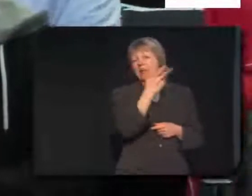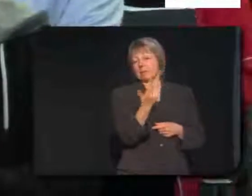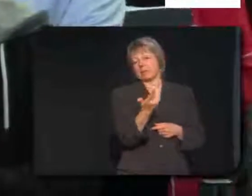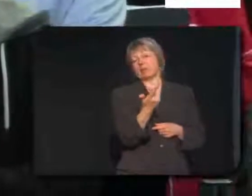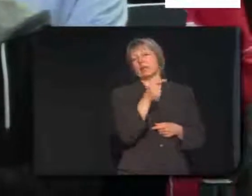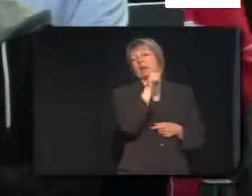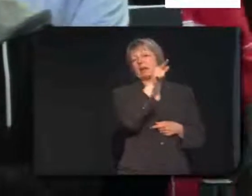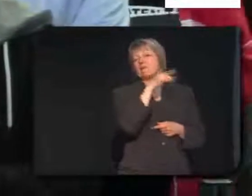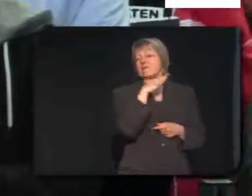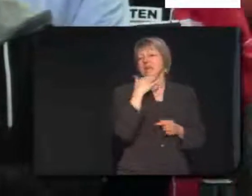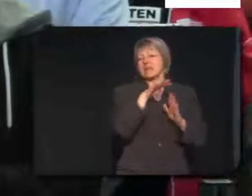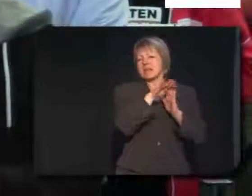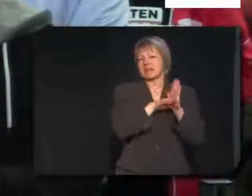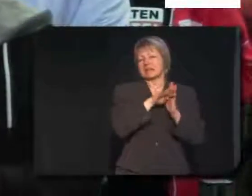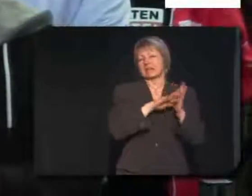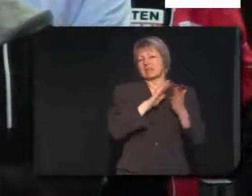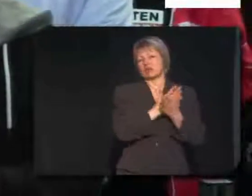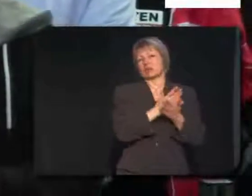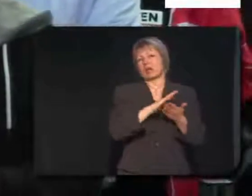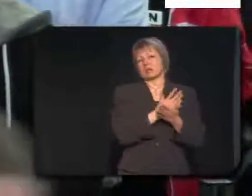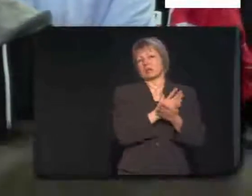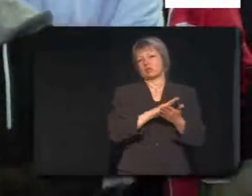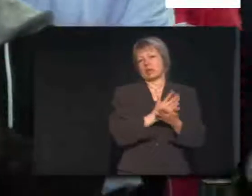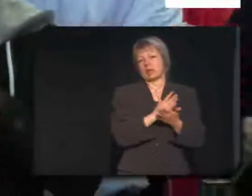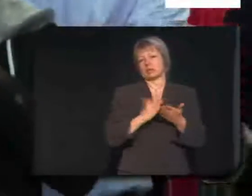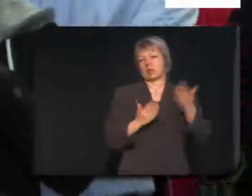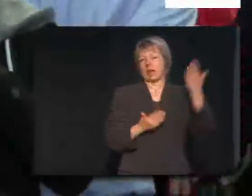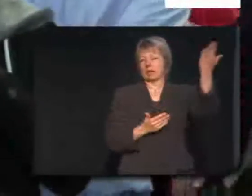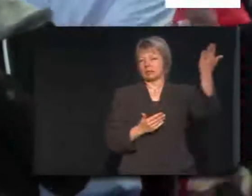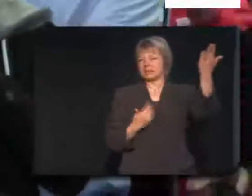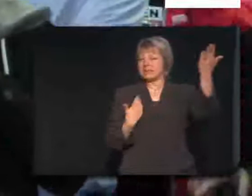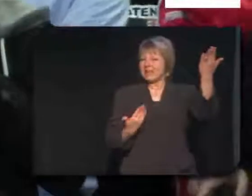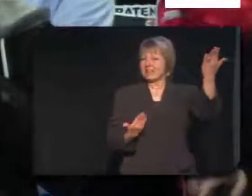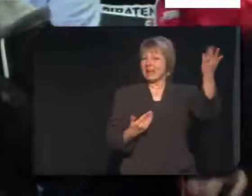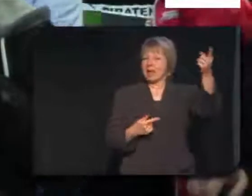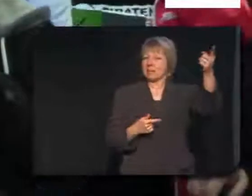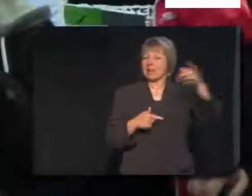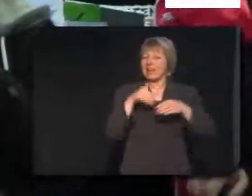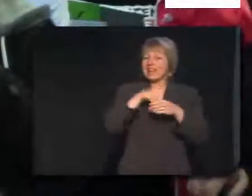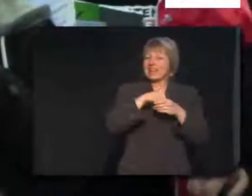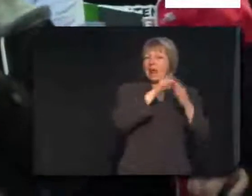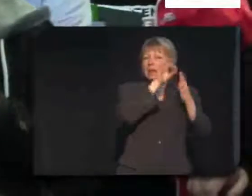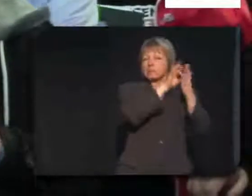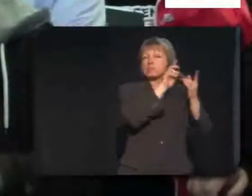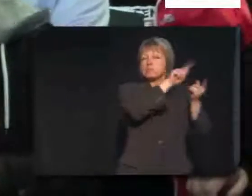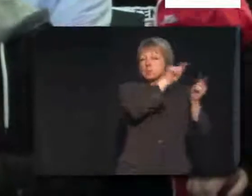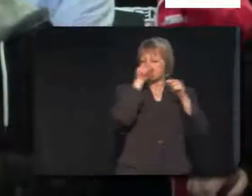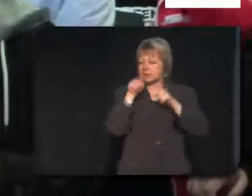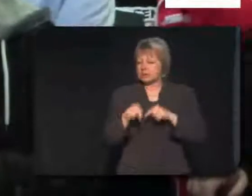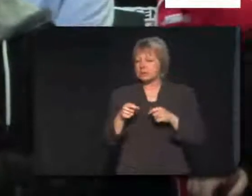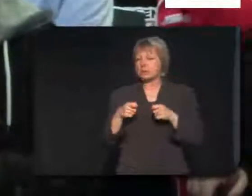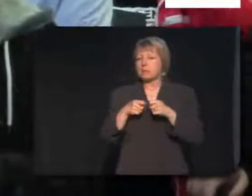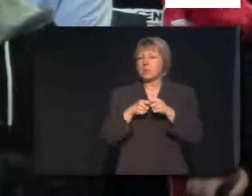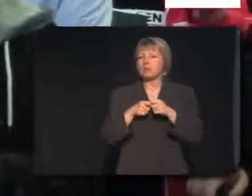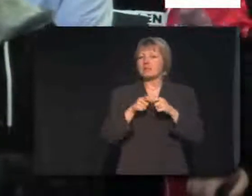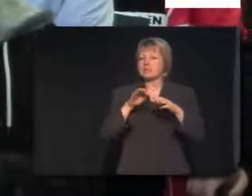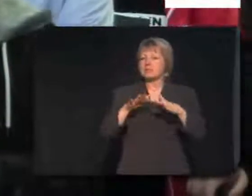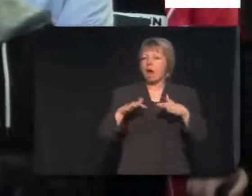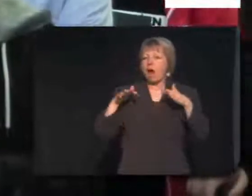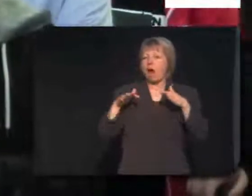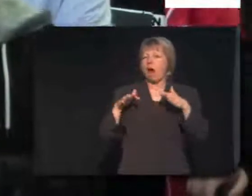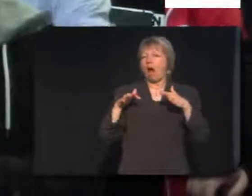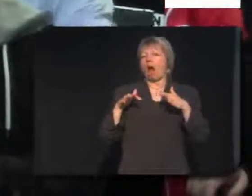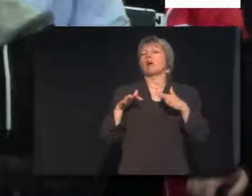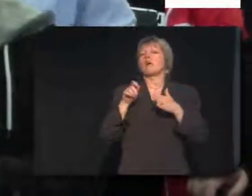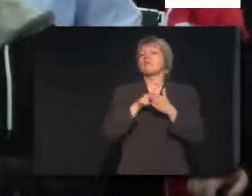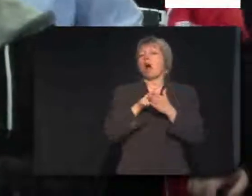den Regierungen getroffen werden deshalb müssen diese europäischen inhaltlichen Punkte in unser Bundestagswahlprogramm und in das